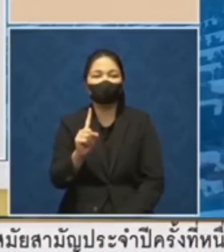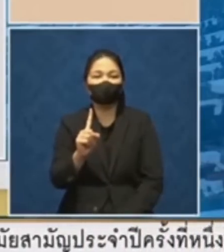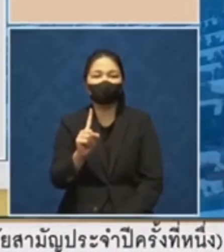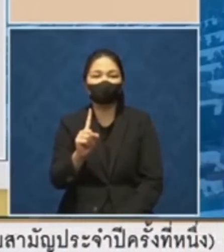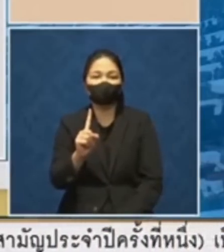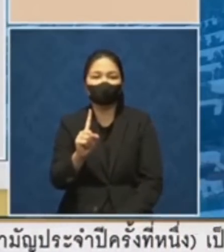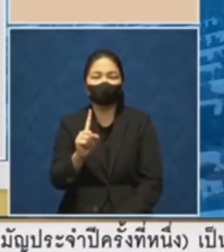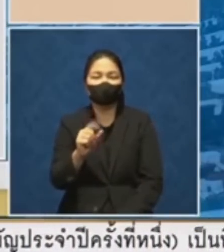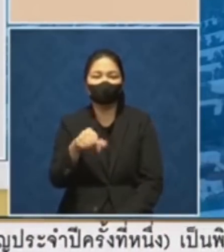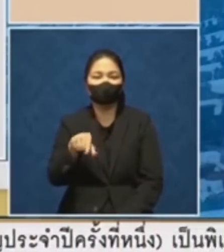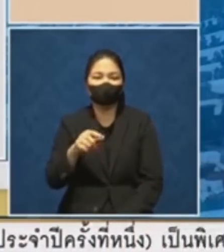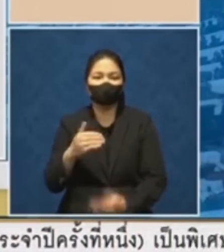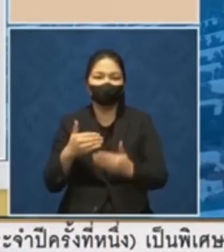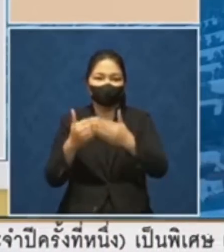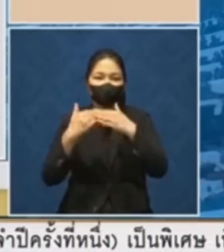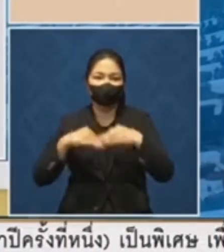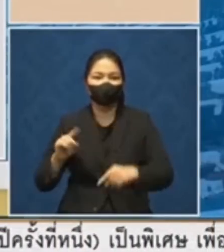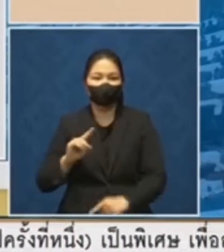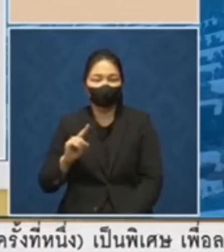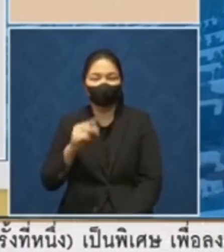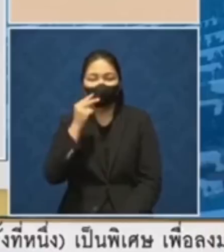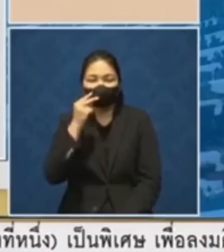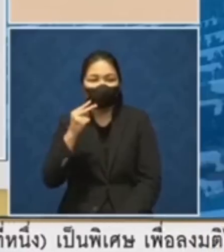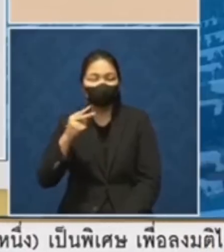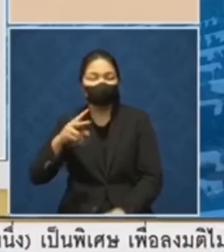207นะครับไม่เห็นด้วย